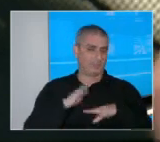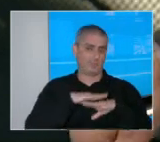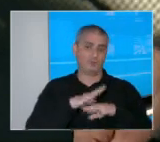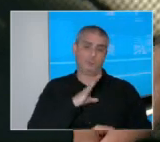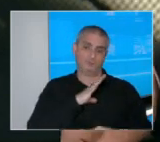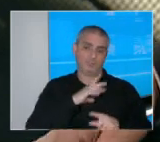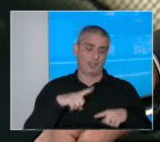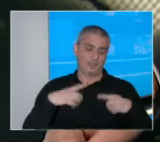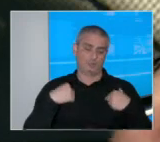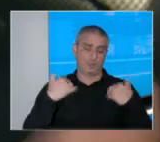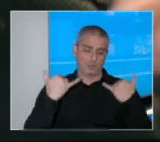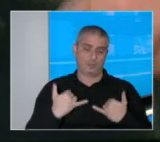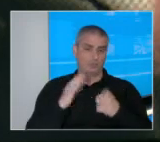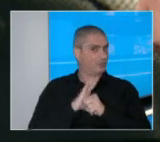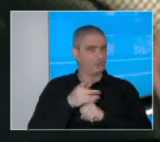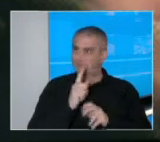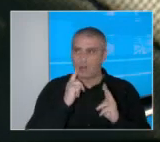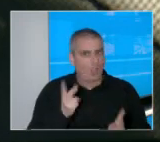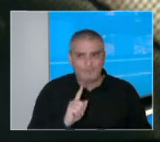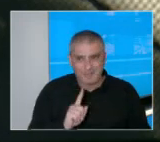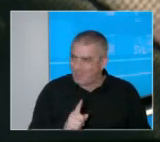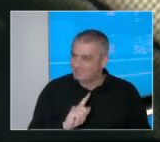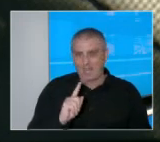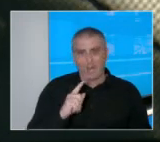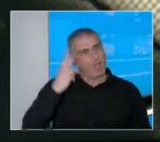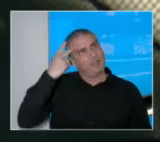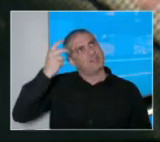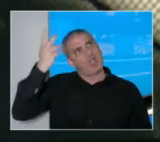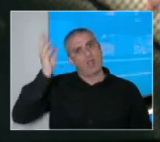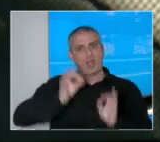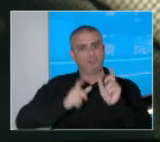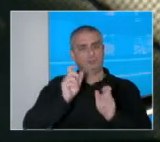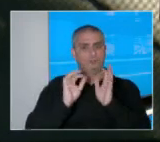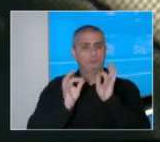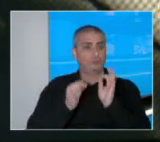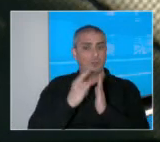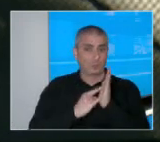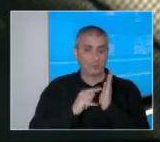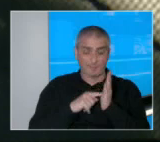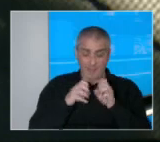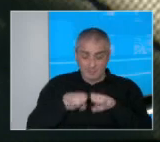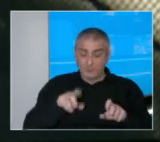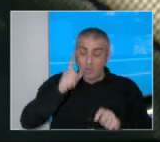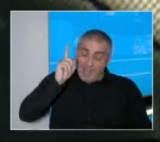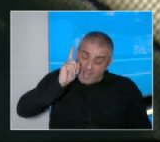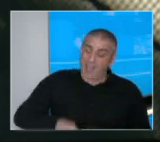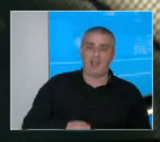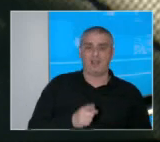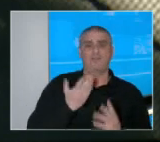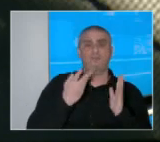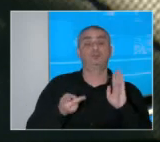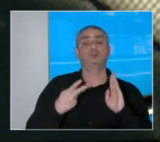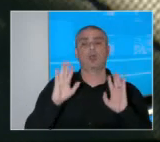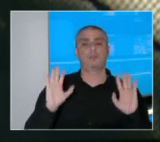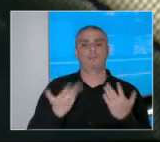מסכנת את החיים שלנו עכשיו בקורונה. זה לא בדיחה, זה לא איזה תיאוריה לאנשי משפט חוקתי. המשפטי, ולכן הפיצול הזה חייב לקרות כמה שיותר